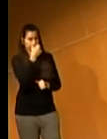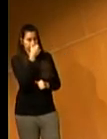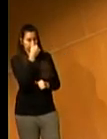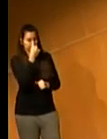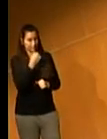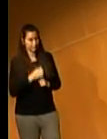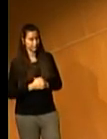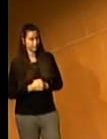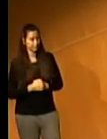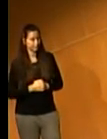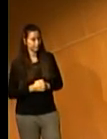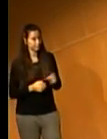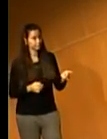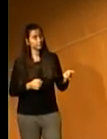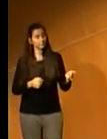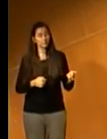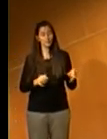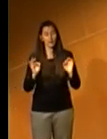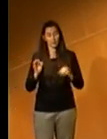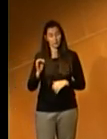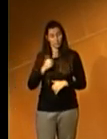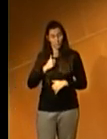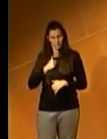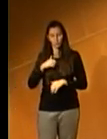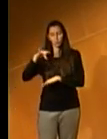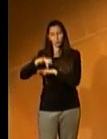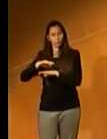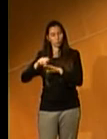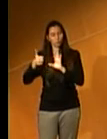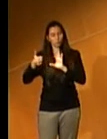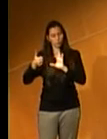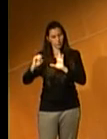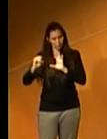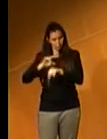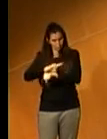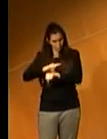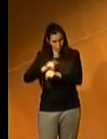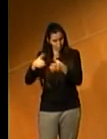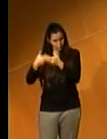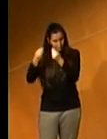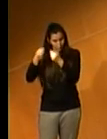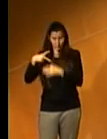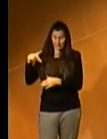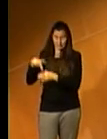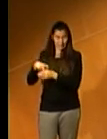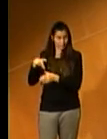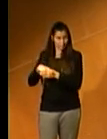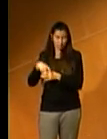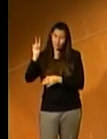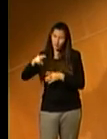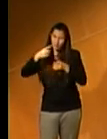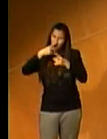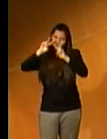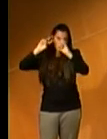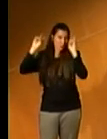En ce qui me concerne, moi, j'ai eu 60 heures de formation au début. Voilà, et c'était vraiment généraliste.